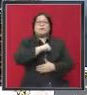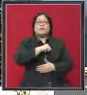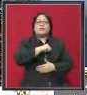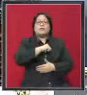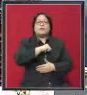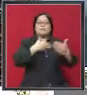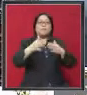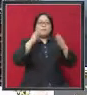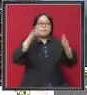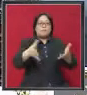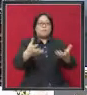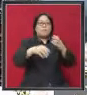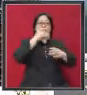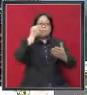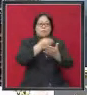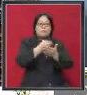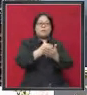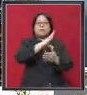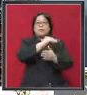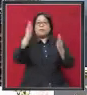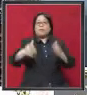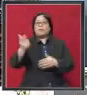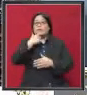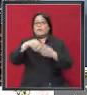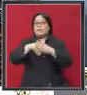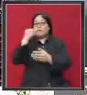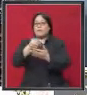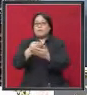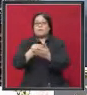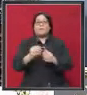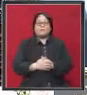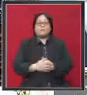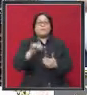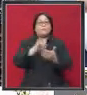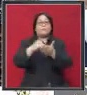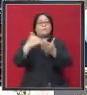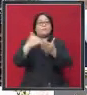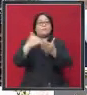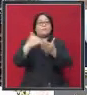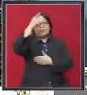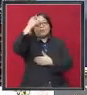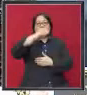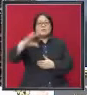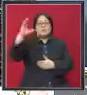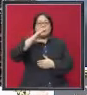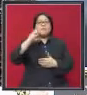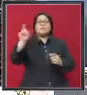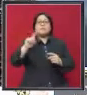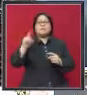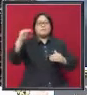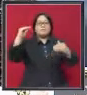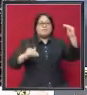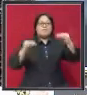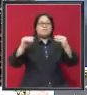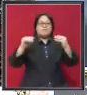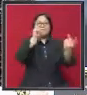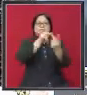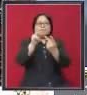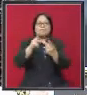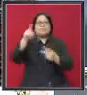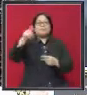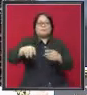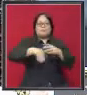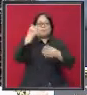baik mereka yang mahu mengeluarkan dan juga bagi ahli yang tidak mahu. Akhirnya adalah tanggungjawab kerajaan untuk mencari titik keseimbangan di antara